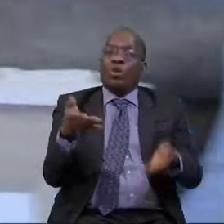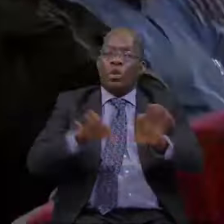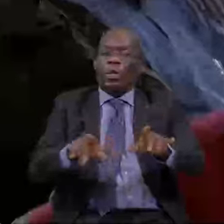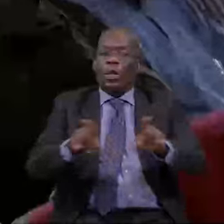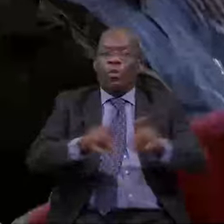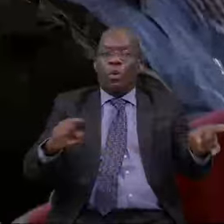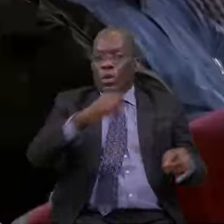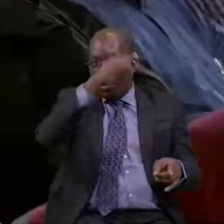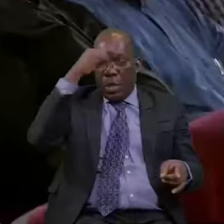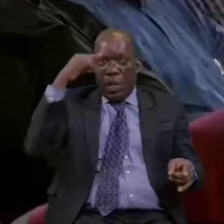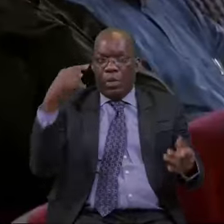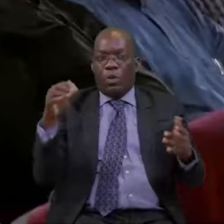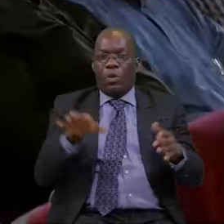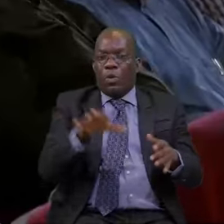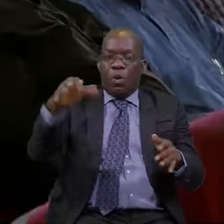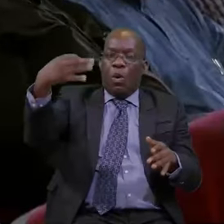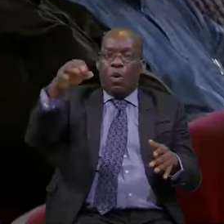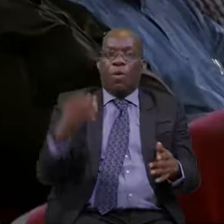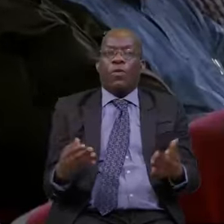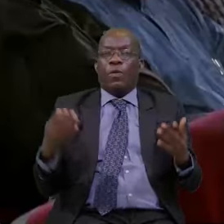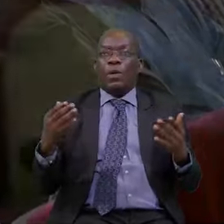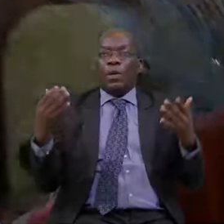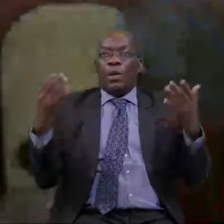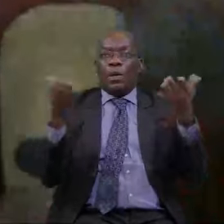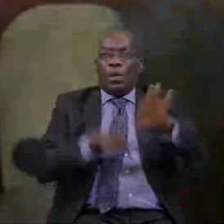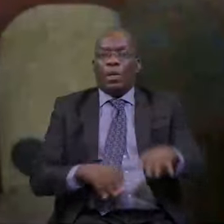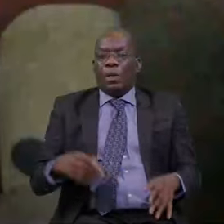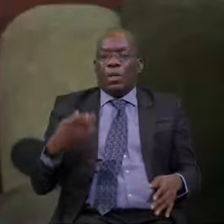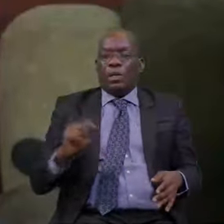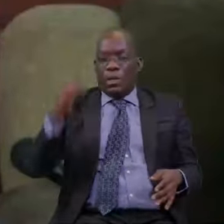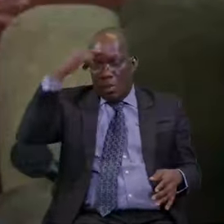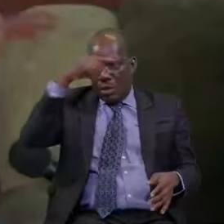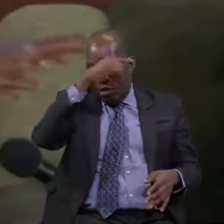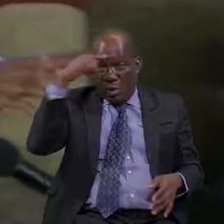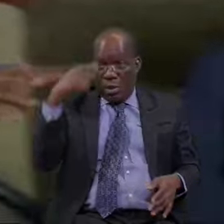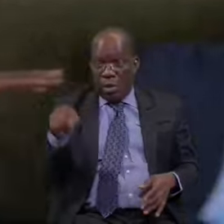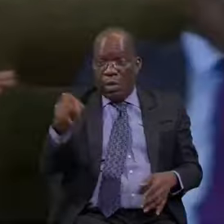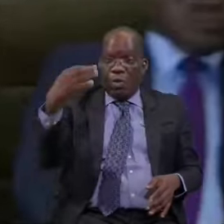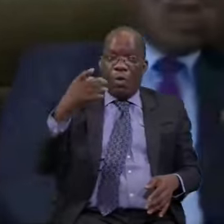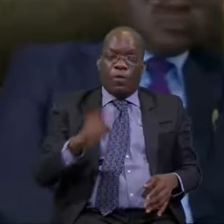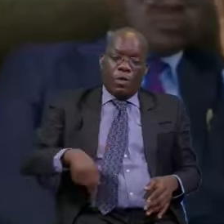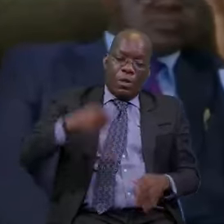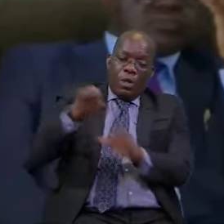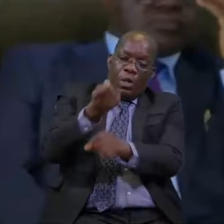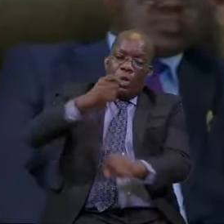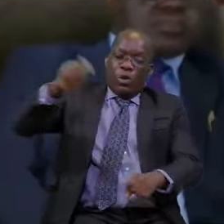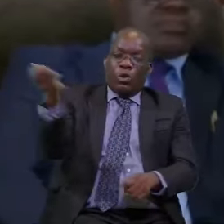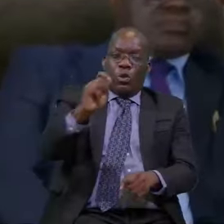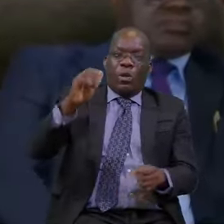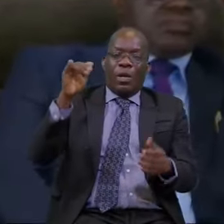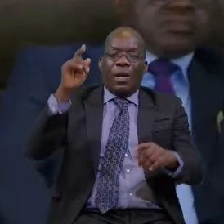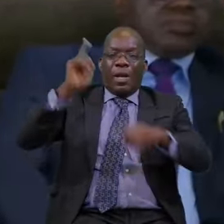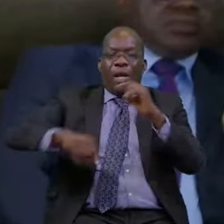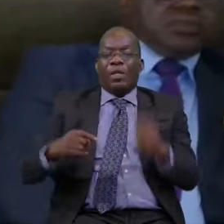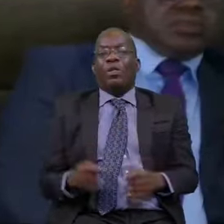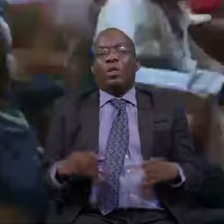vraie mort, c'est une ombre de la mort. C'est l'ombre de quelque chose qui ne peut jamais vous faire du mal. L'ombre